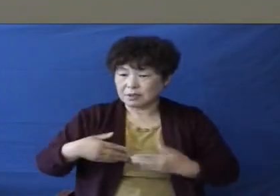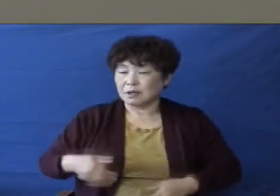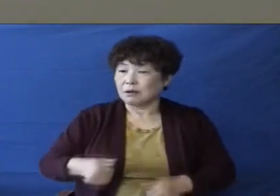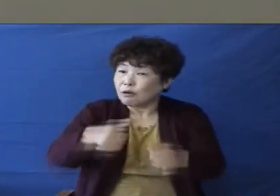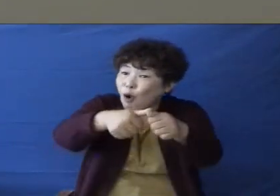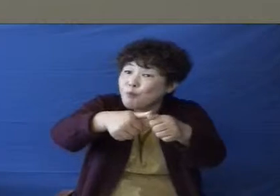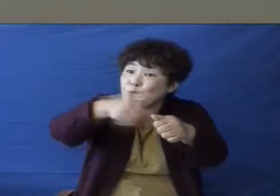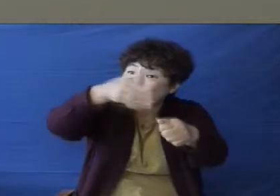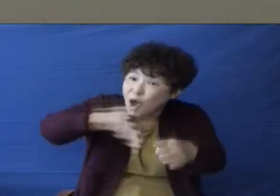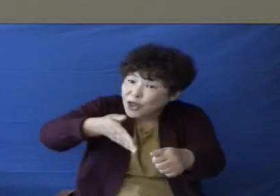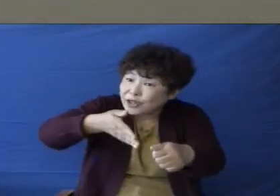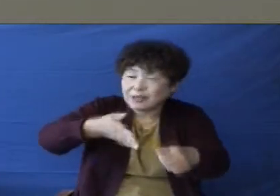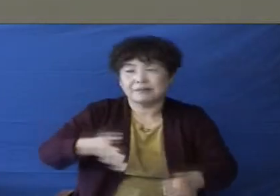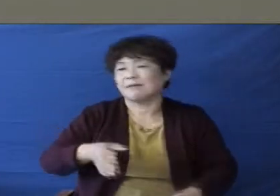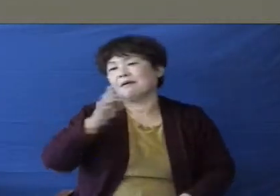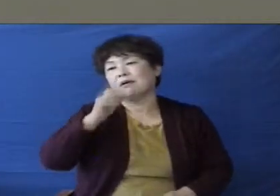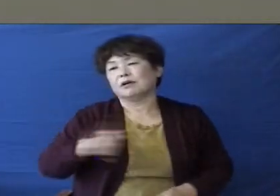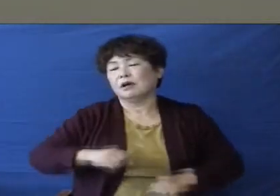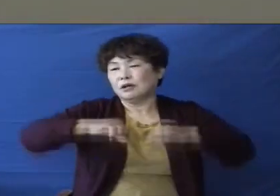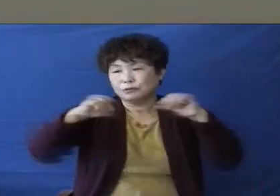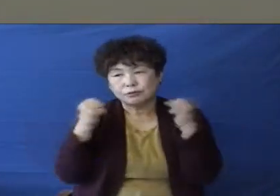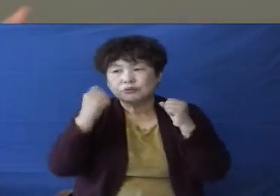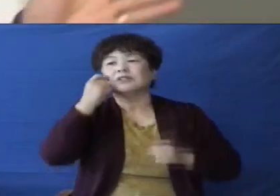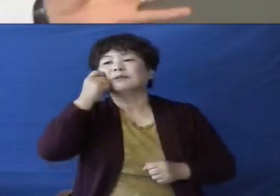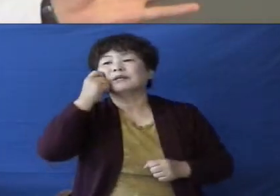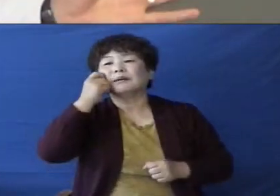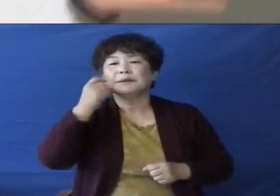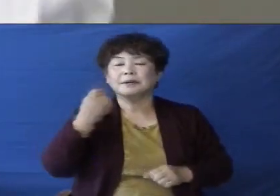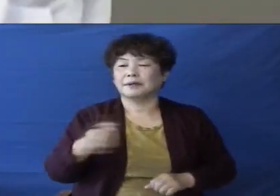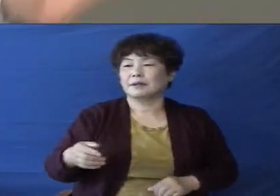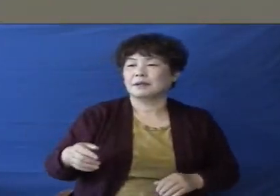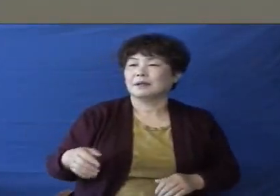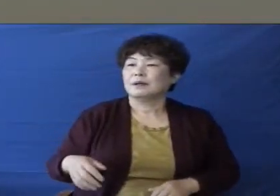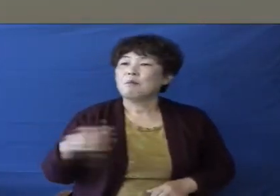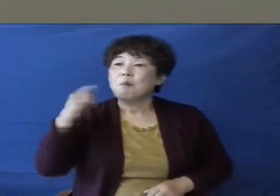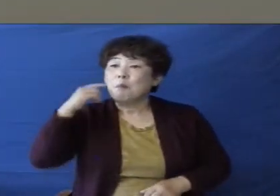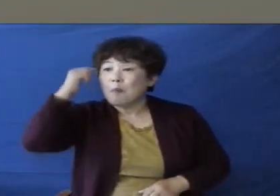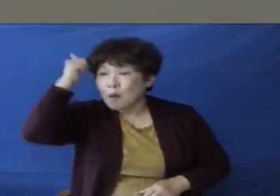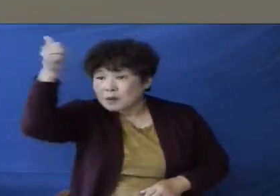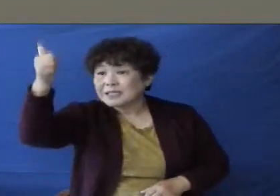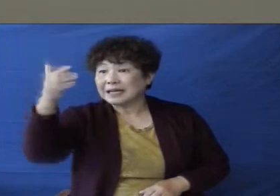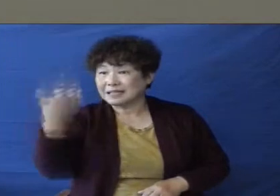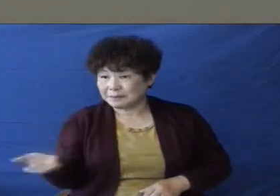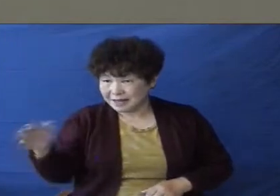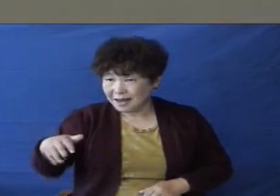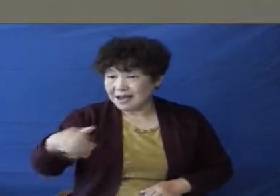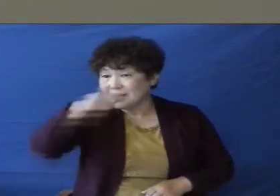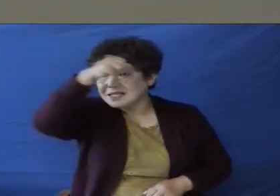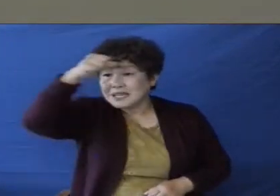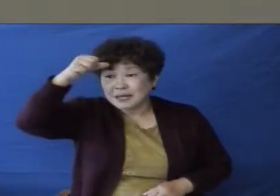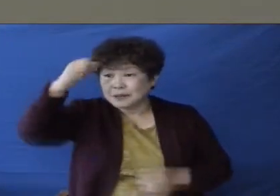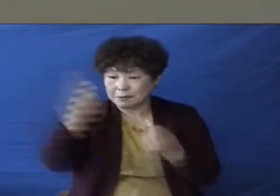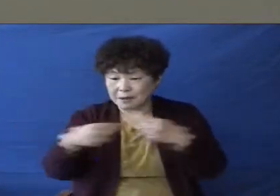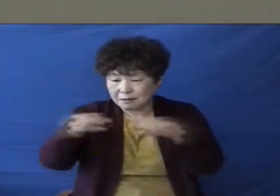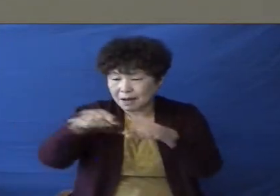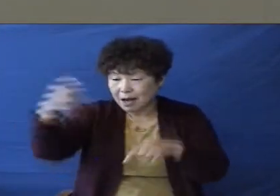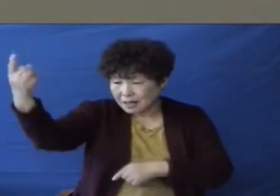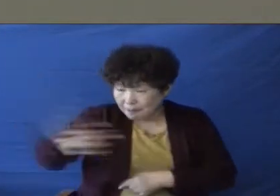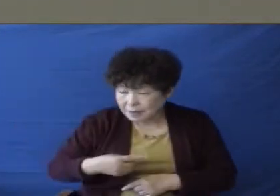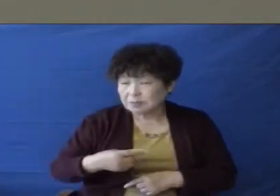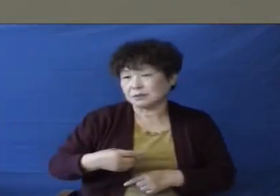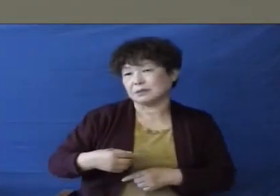거예요 예수님께 얘기하지 않고 사람들을 선동하고 있는 거야 여러분 누가 우리의